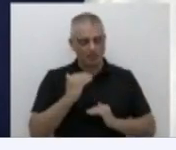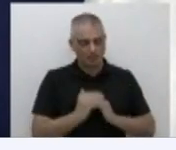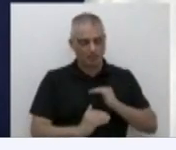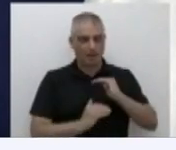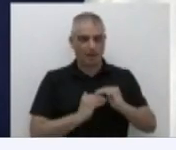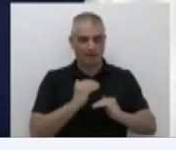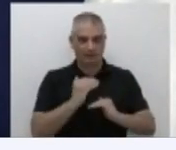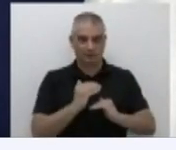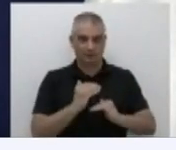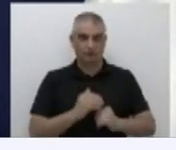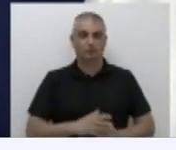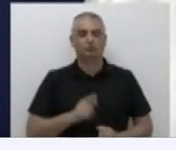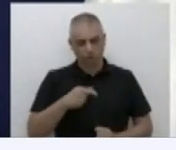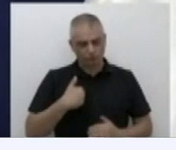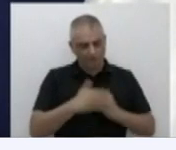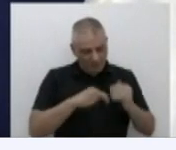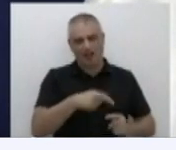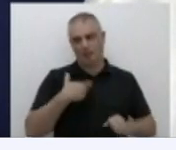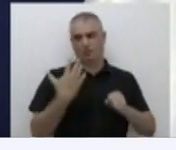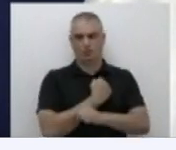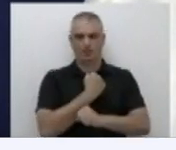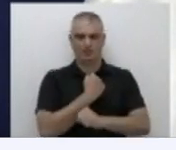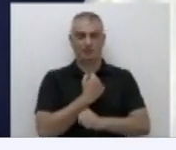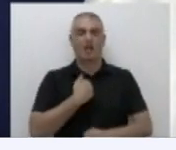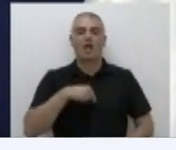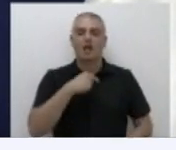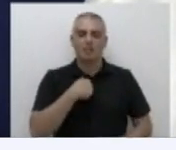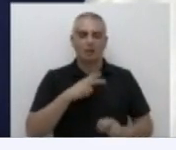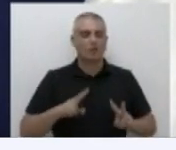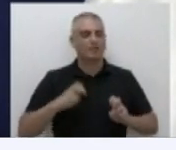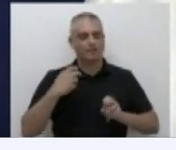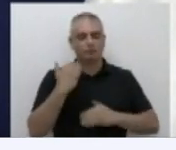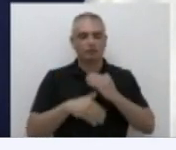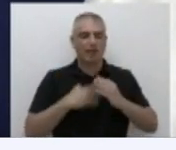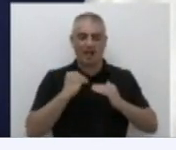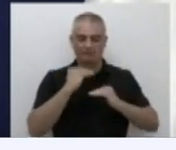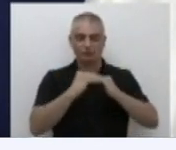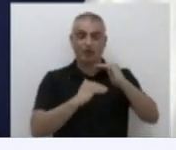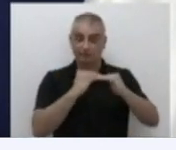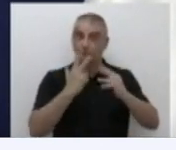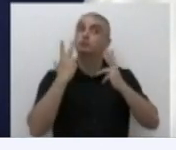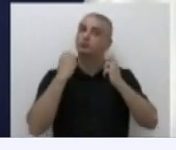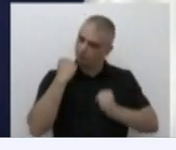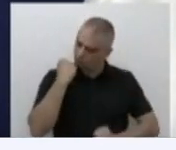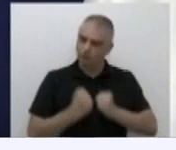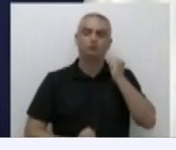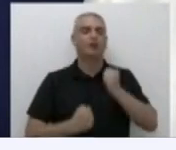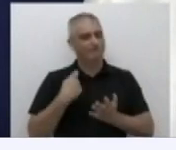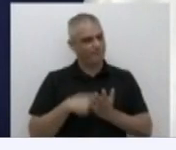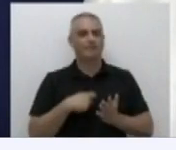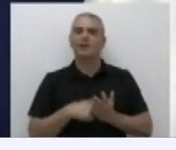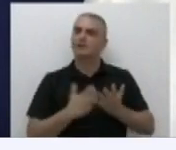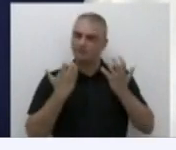حاسمة واحدة، وإنما عملية مستمرة سننتصر فيها. ستكون عملية متعددة